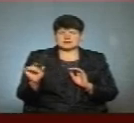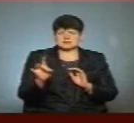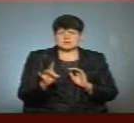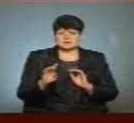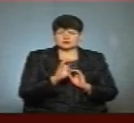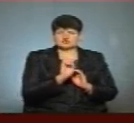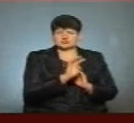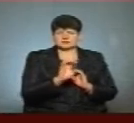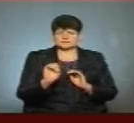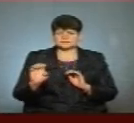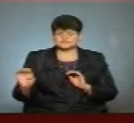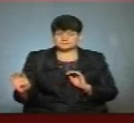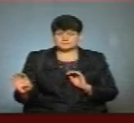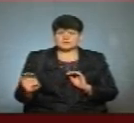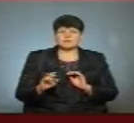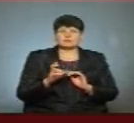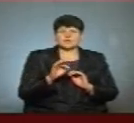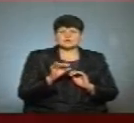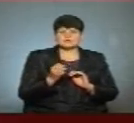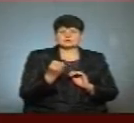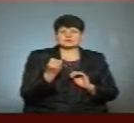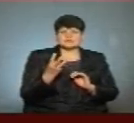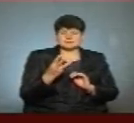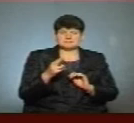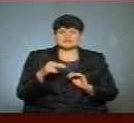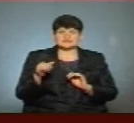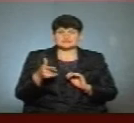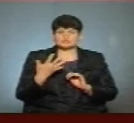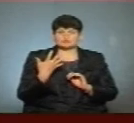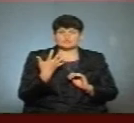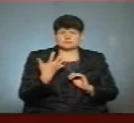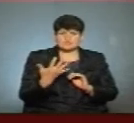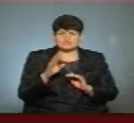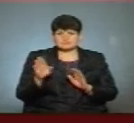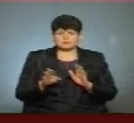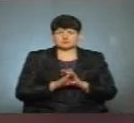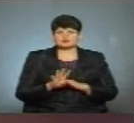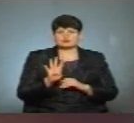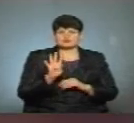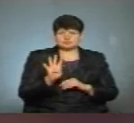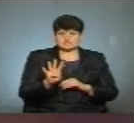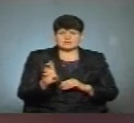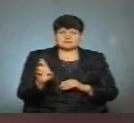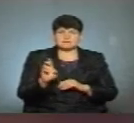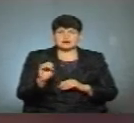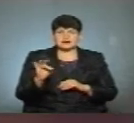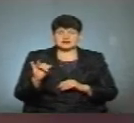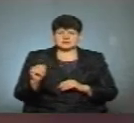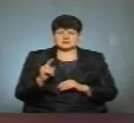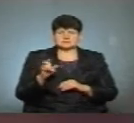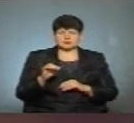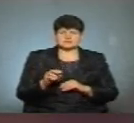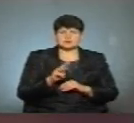районах – по 14 хворих, Борщівському – 13, Підгаєцькому – 5, Підволочиському – 4 і в Бережанському та Зборівському